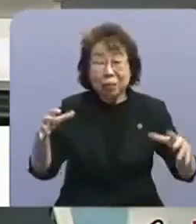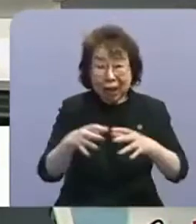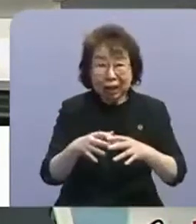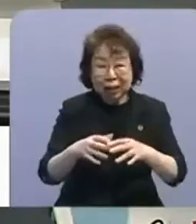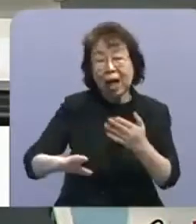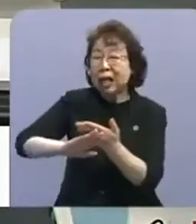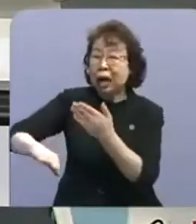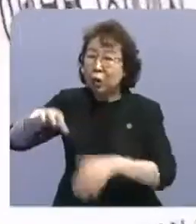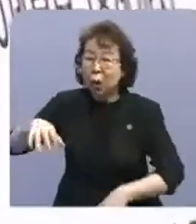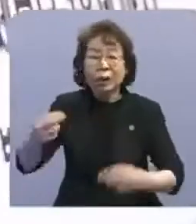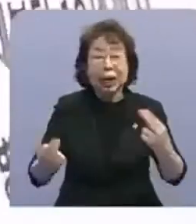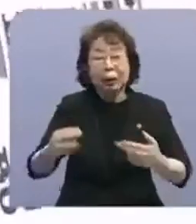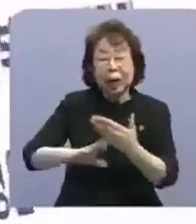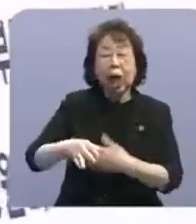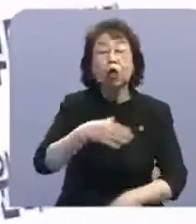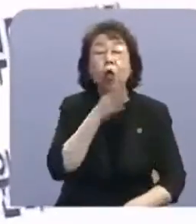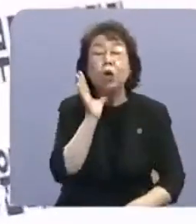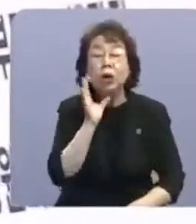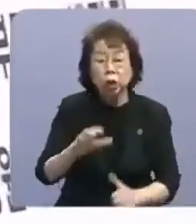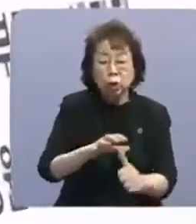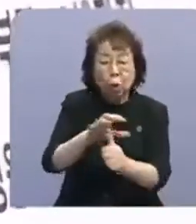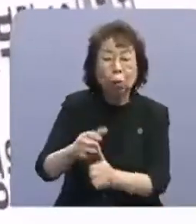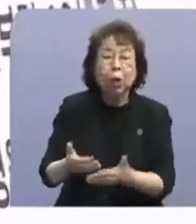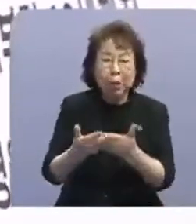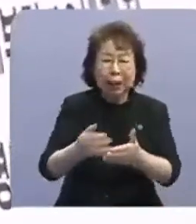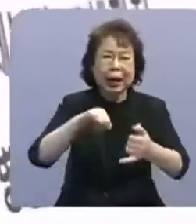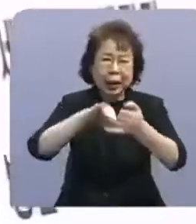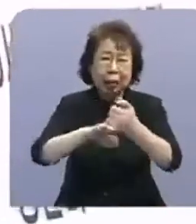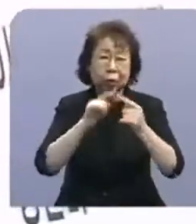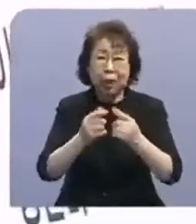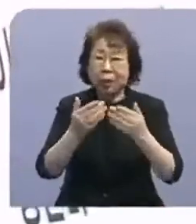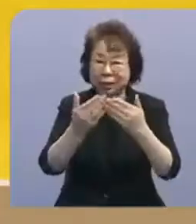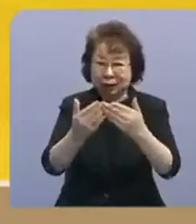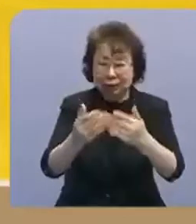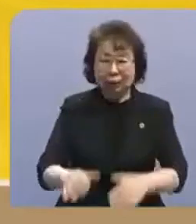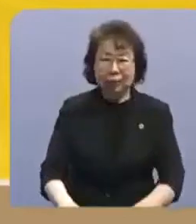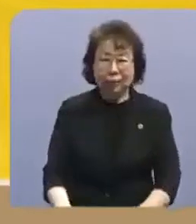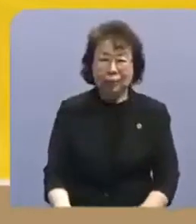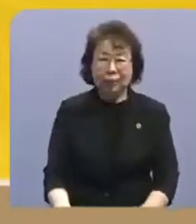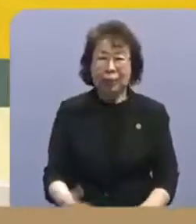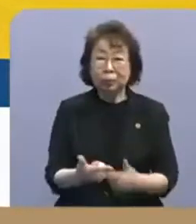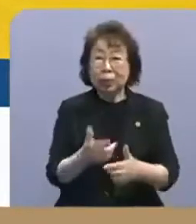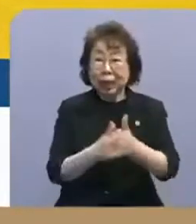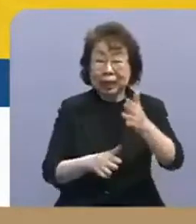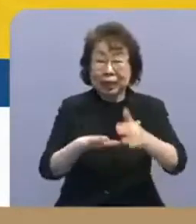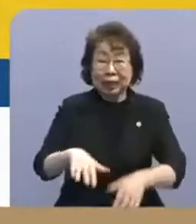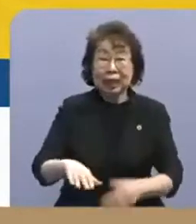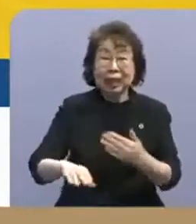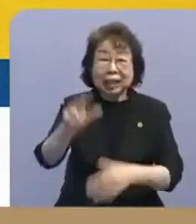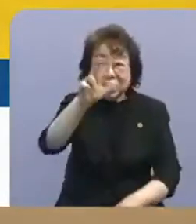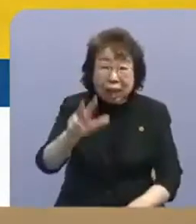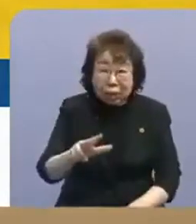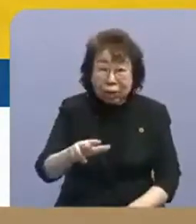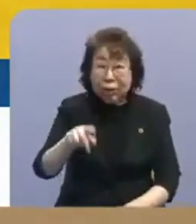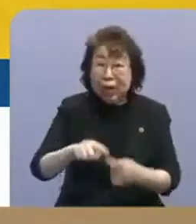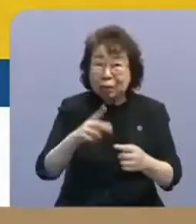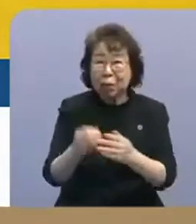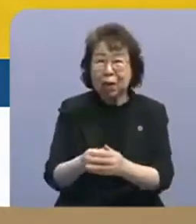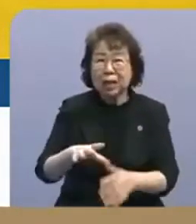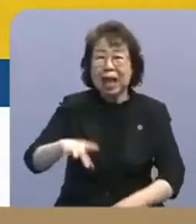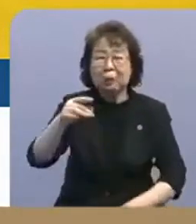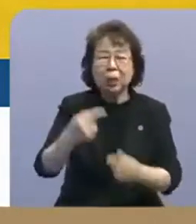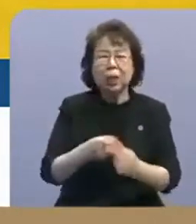지역과는 차별화된 노인 돌봄 체계 마련을 약속했습니다. 부산시는 7개 광역시 중에서 제일